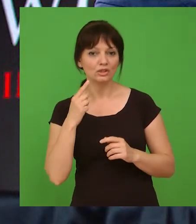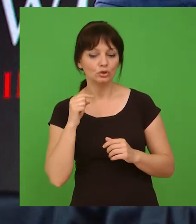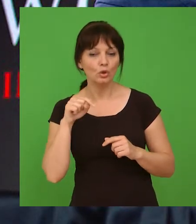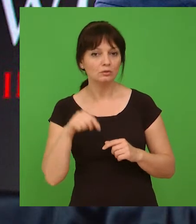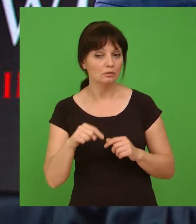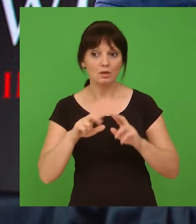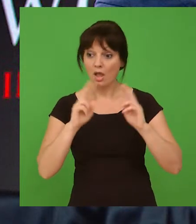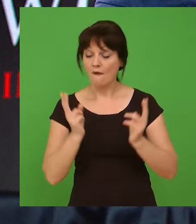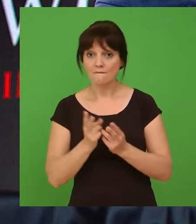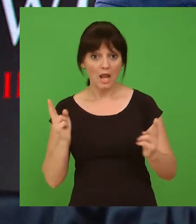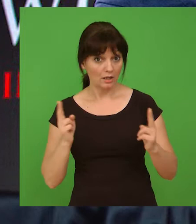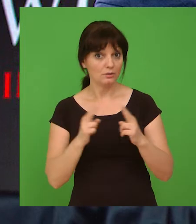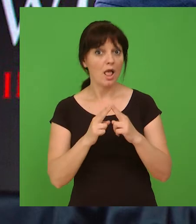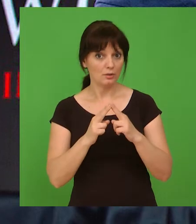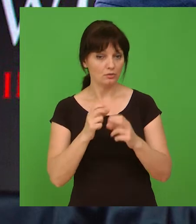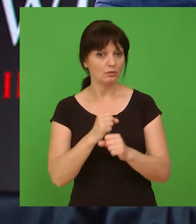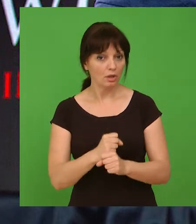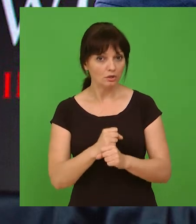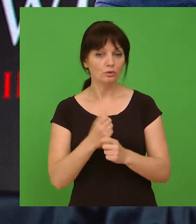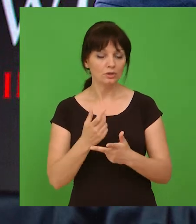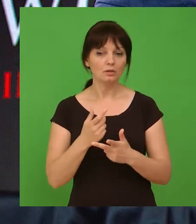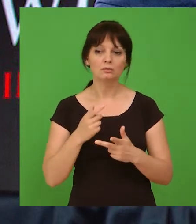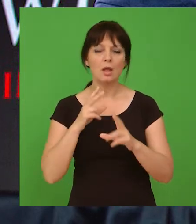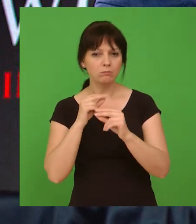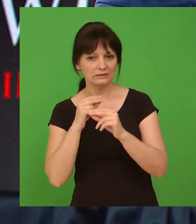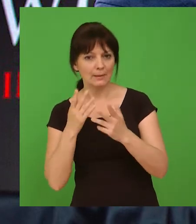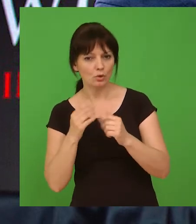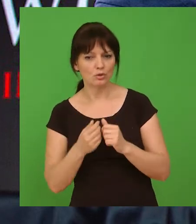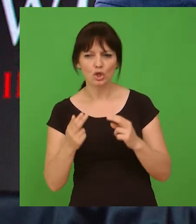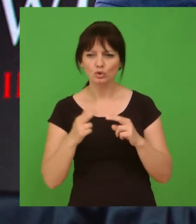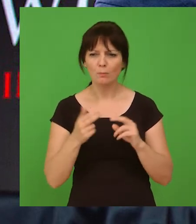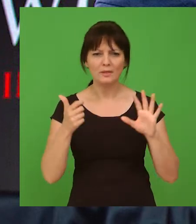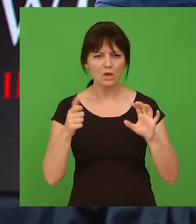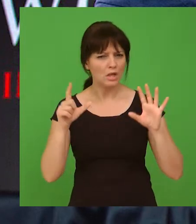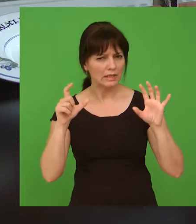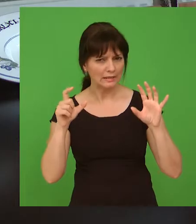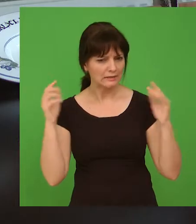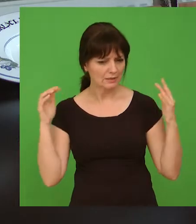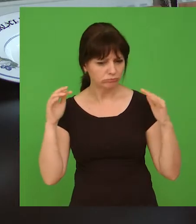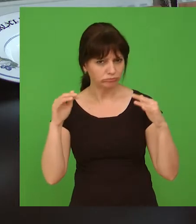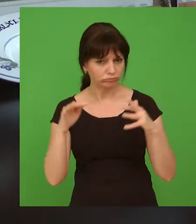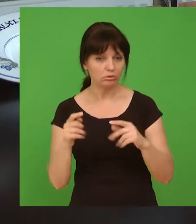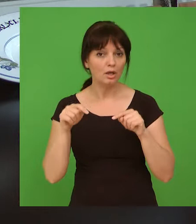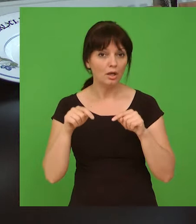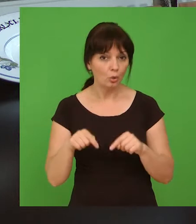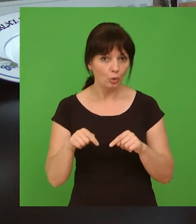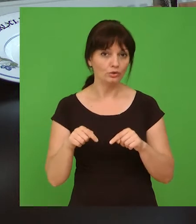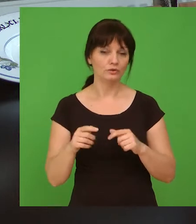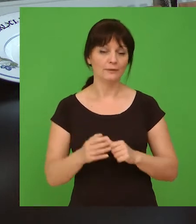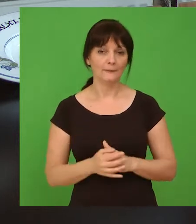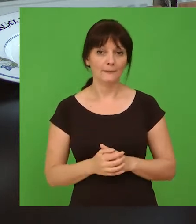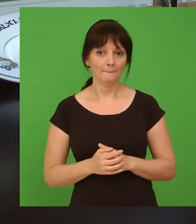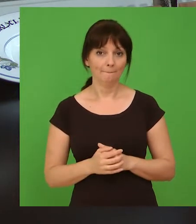hiszen világtalálkozót rendeztek. Beszámolók szerint több mint 6-700-an vettek részt ezen az